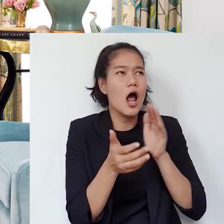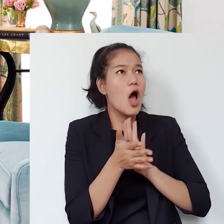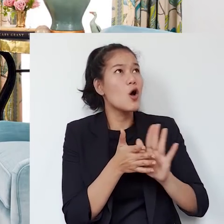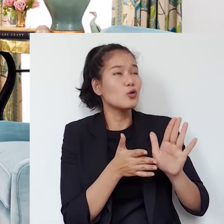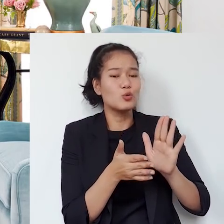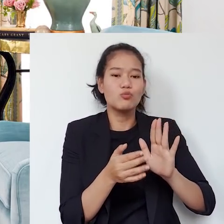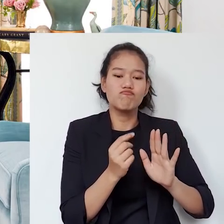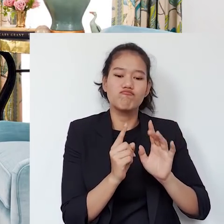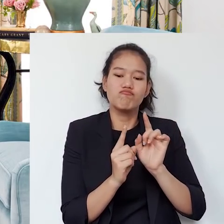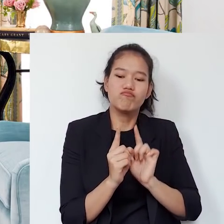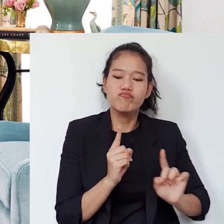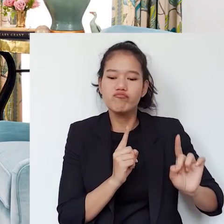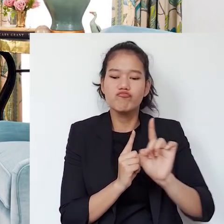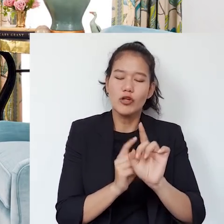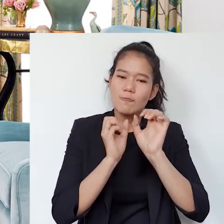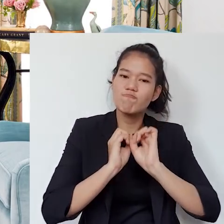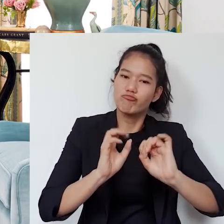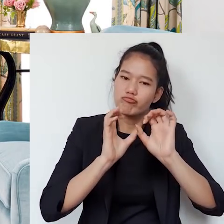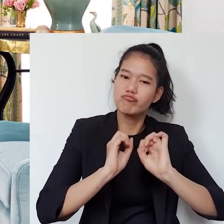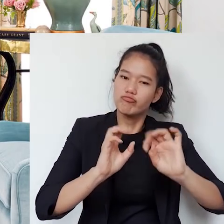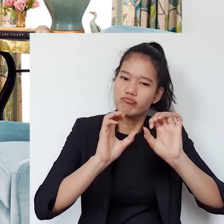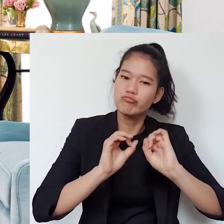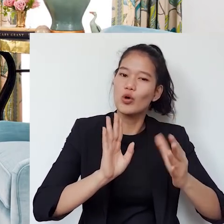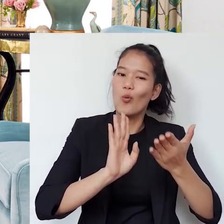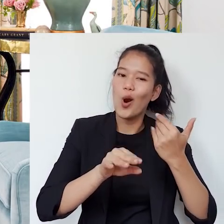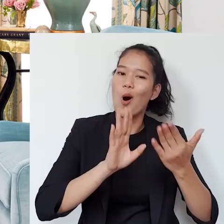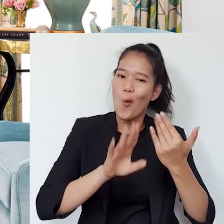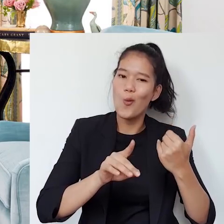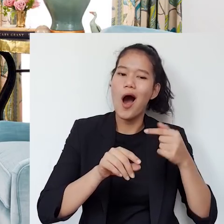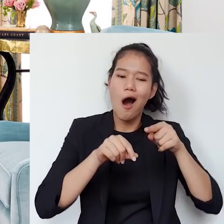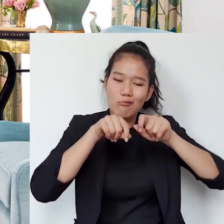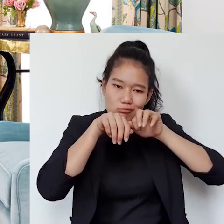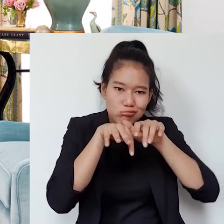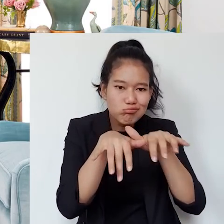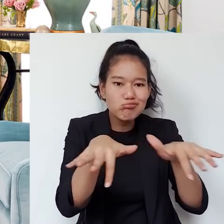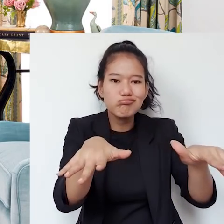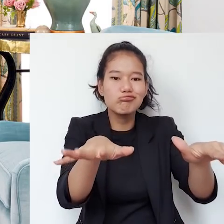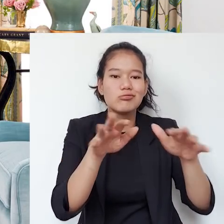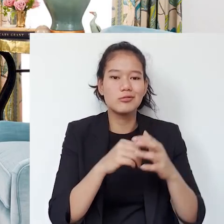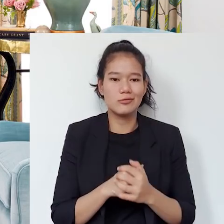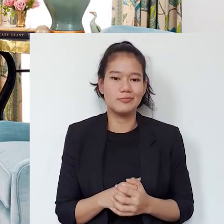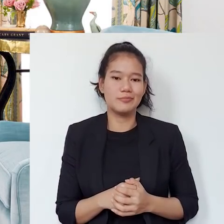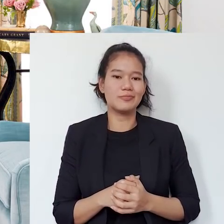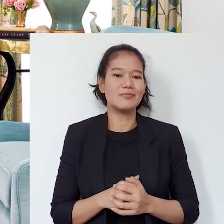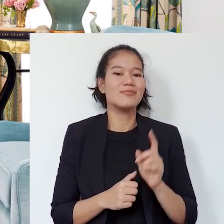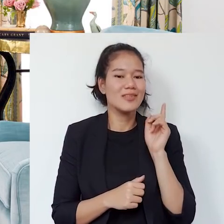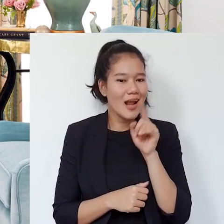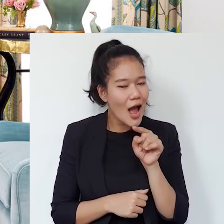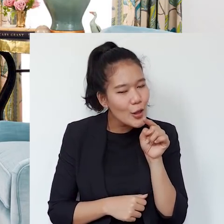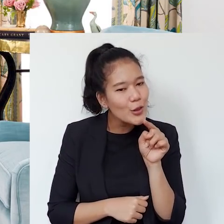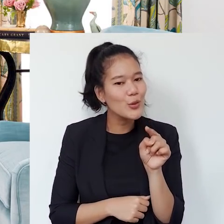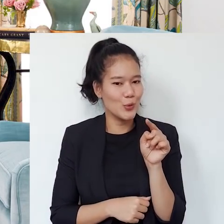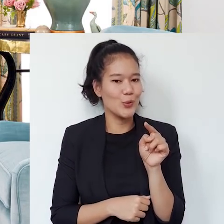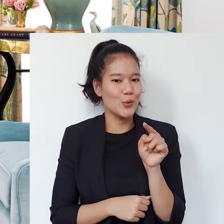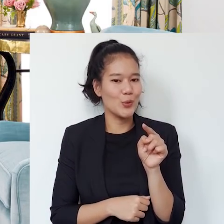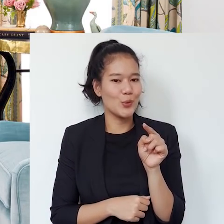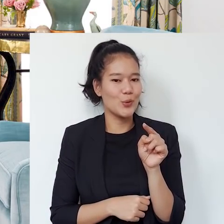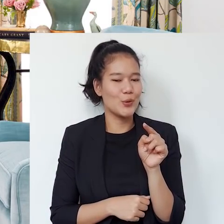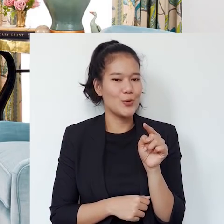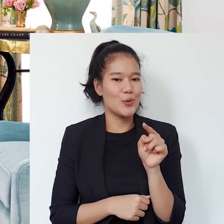menceritakan lagi-lagi dan lagi sehingga itu tersebar kemana-mana. Dan inilah yang